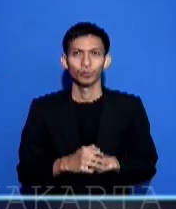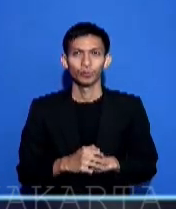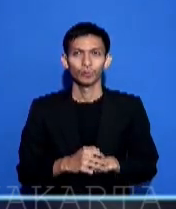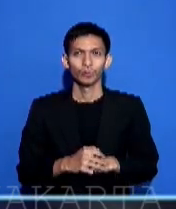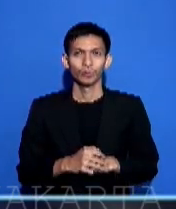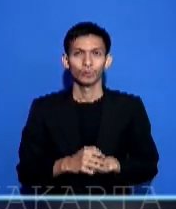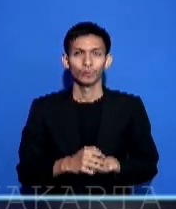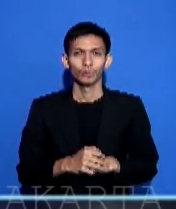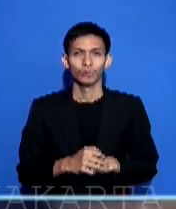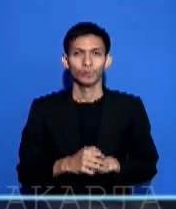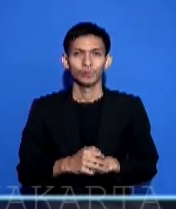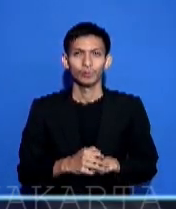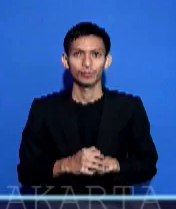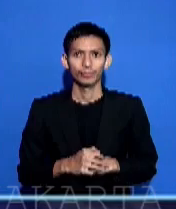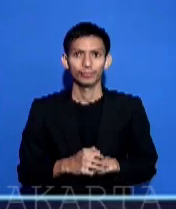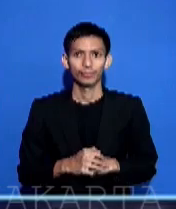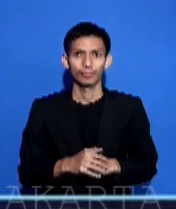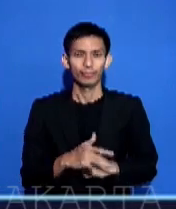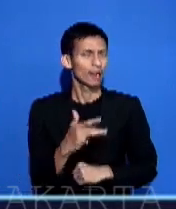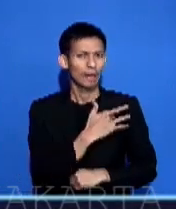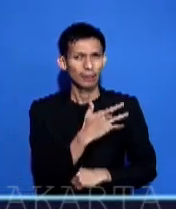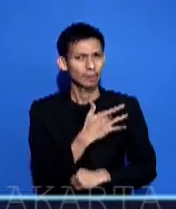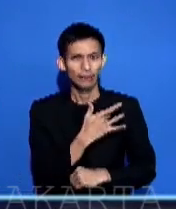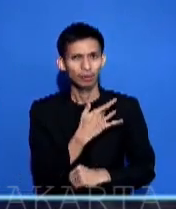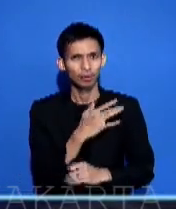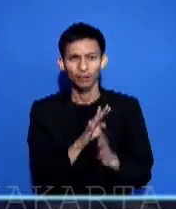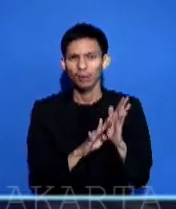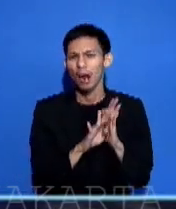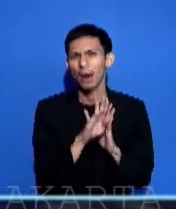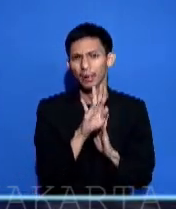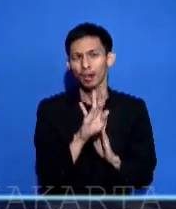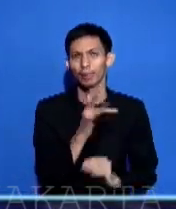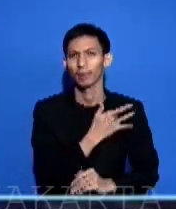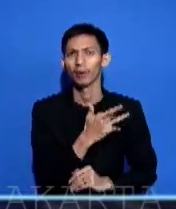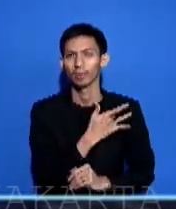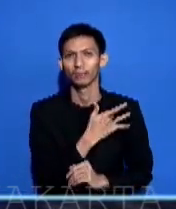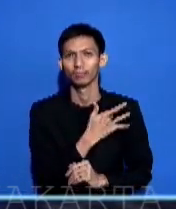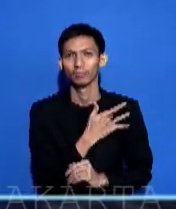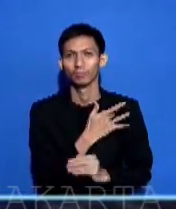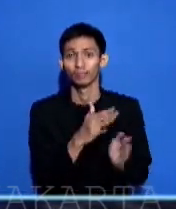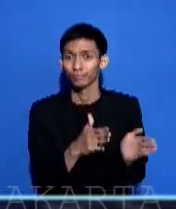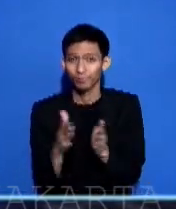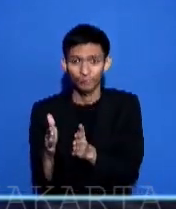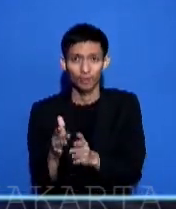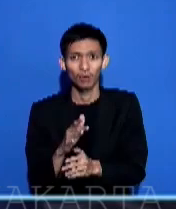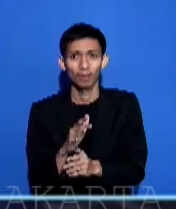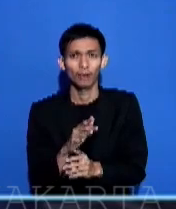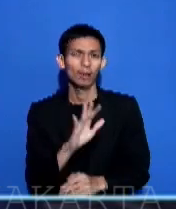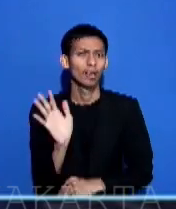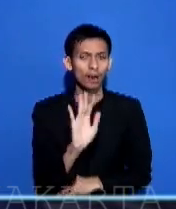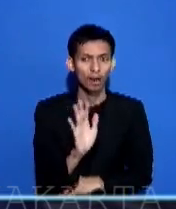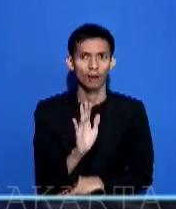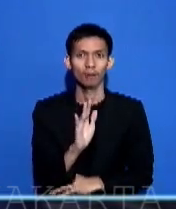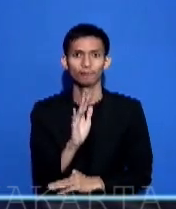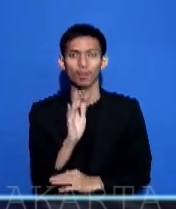semacam hadiah ya, hadiah. Dan juga tidak langsung mengiyakan.